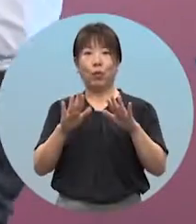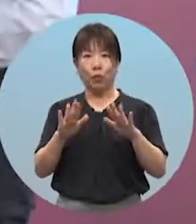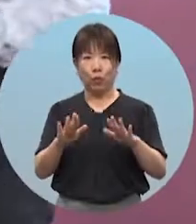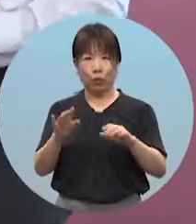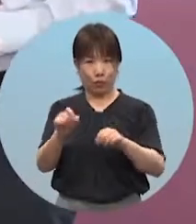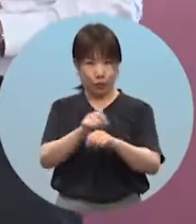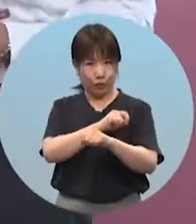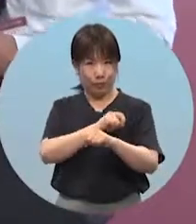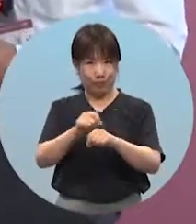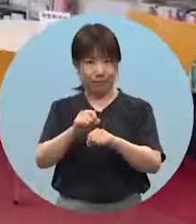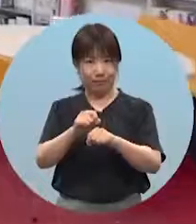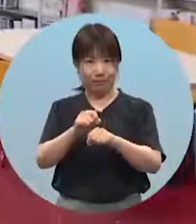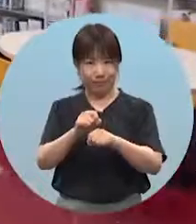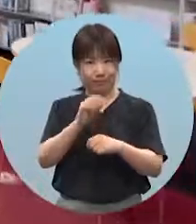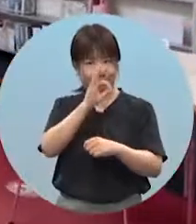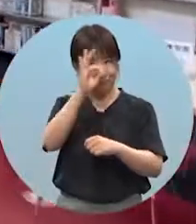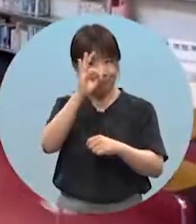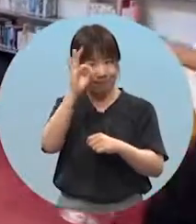います。